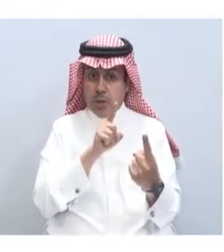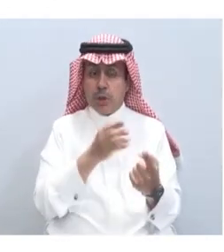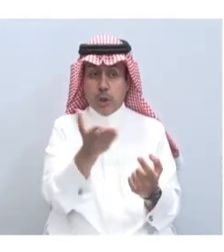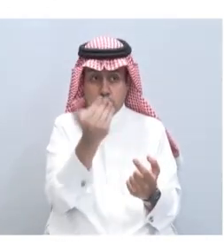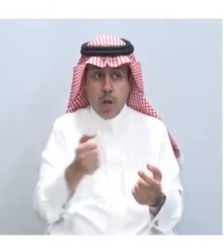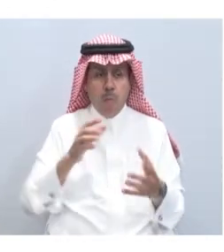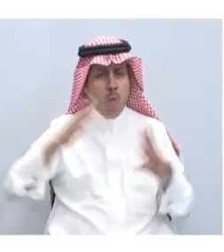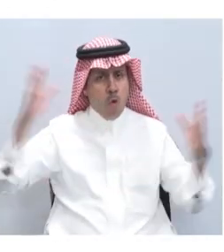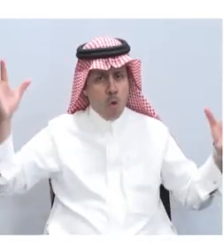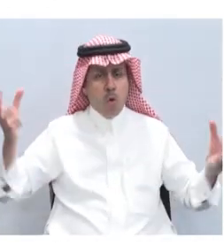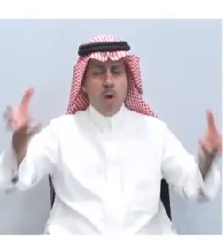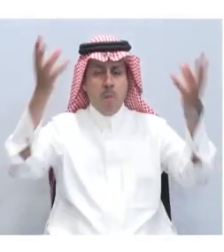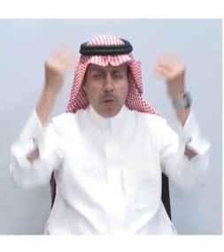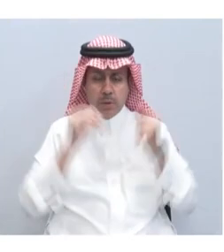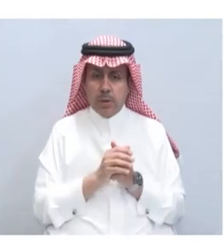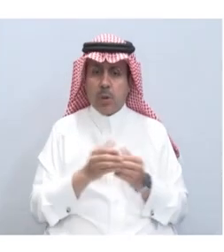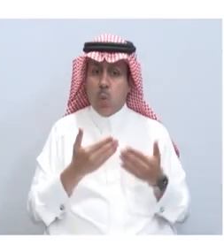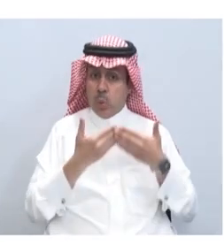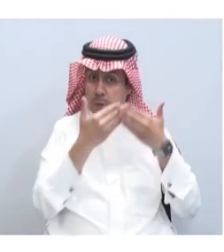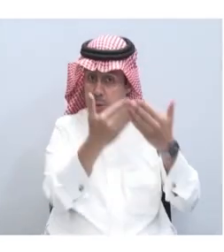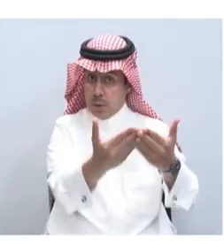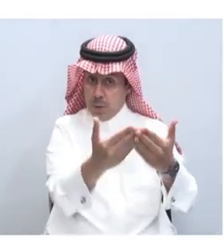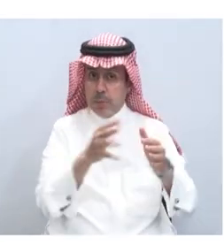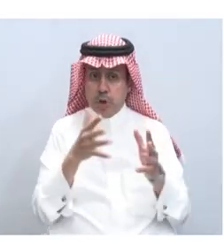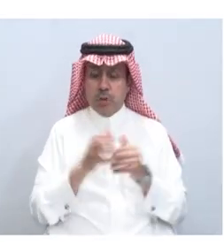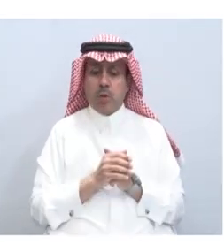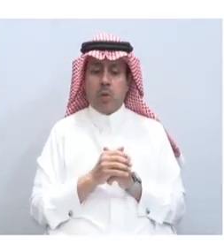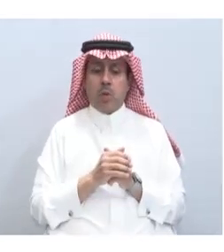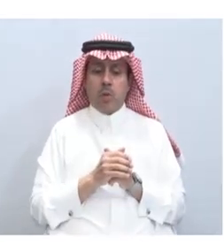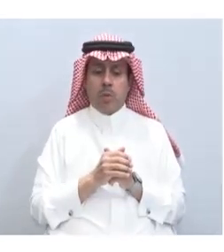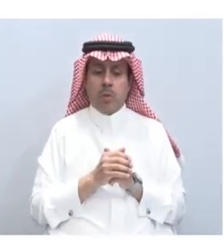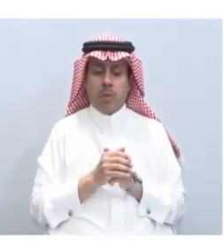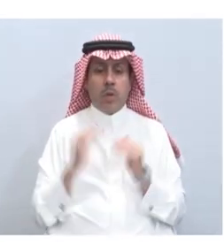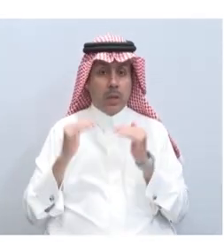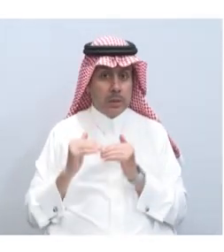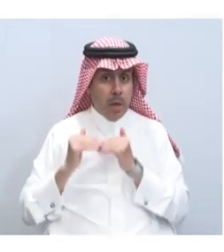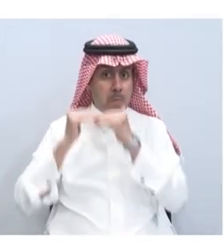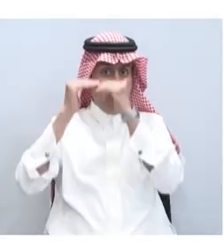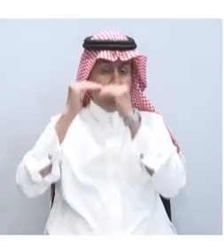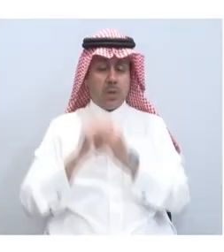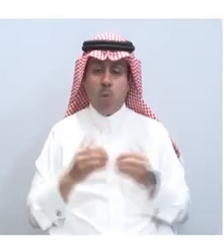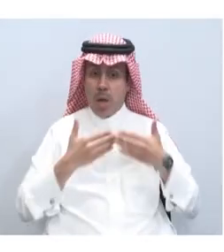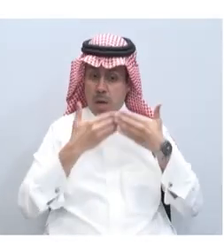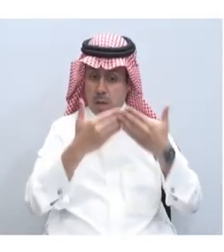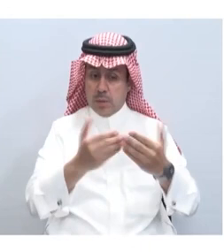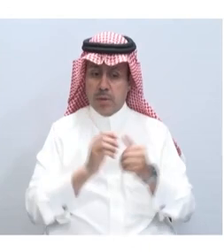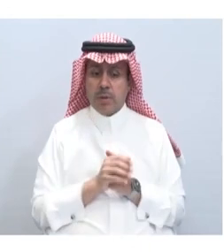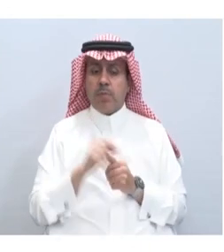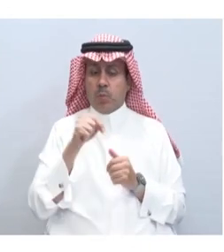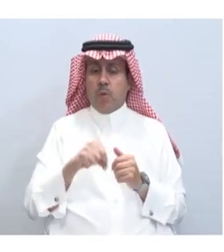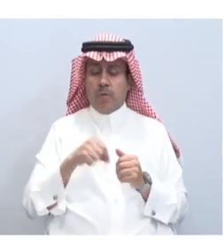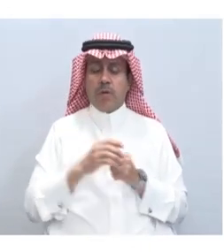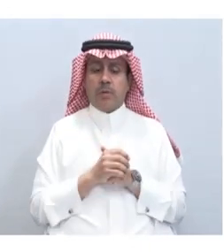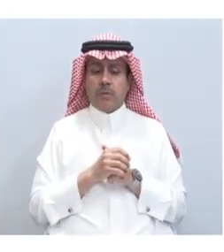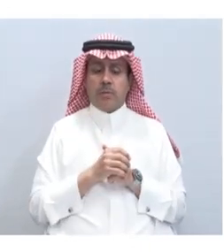الطلب المتزايد على المعلومات وتقديم خدمات جديده والارتقاء بمستوى الخدمات